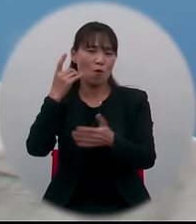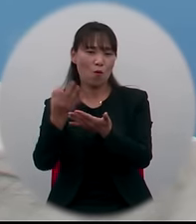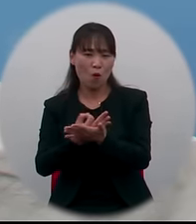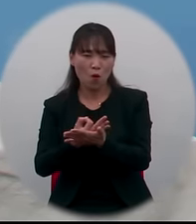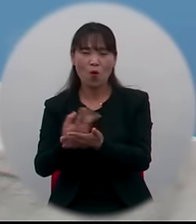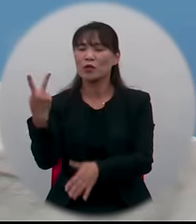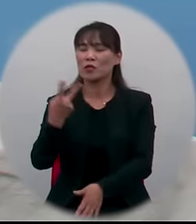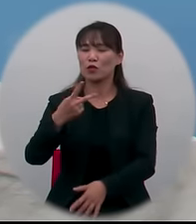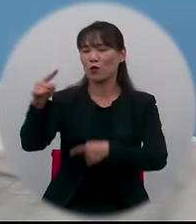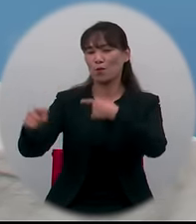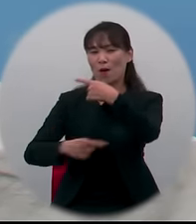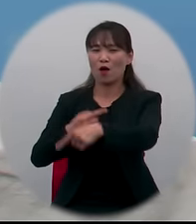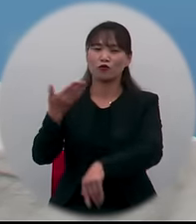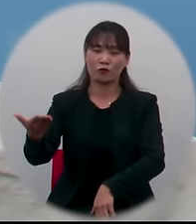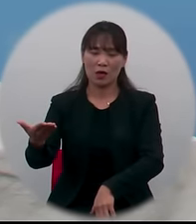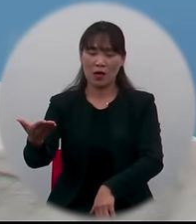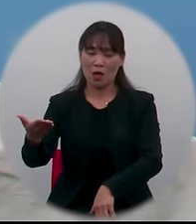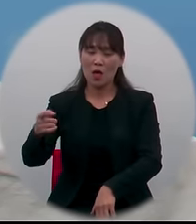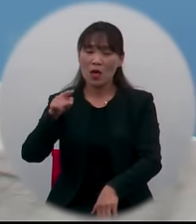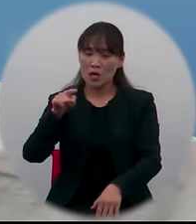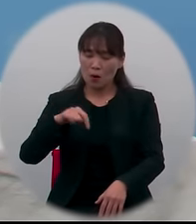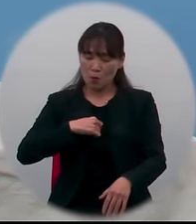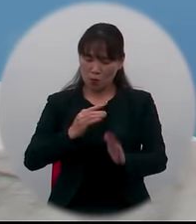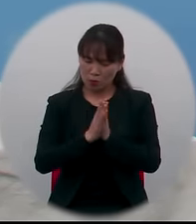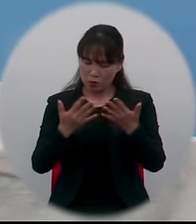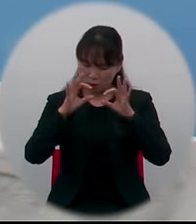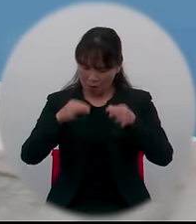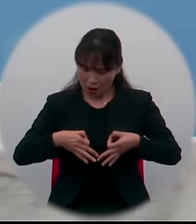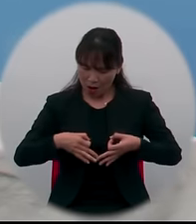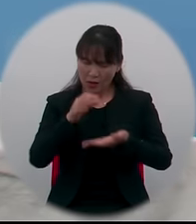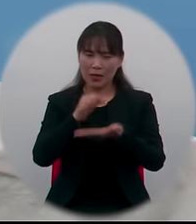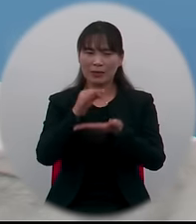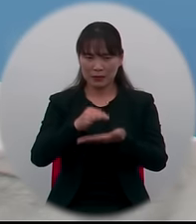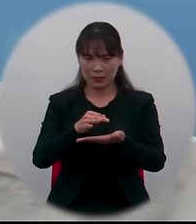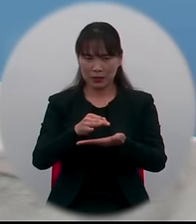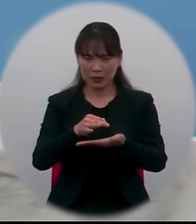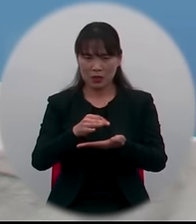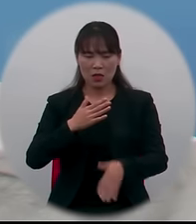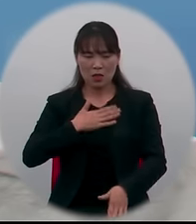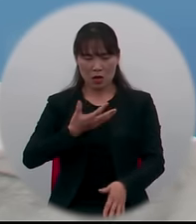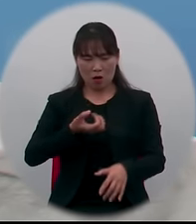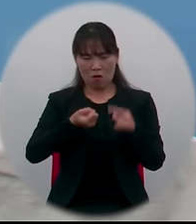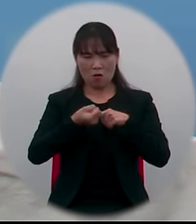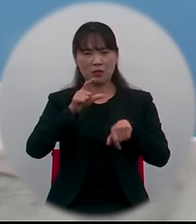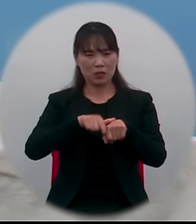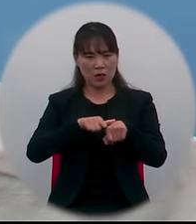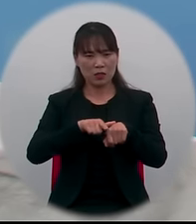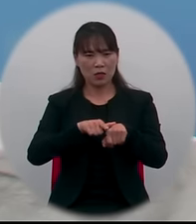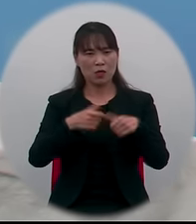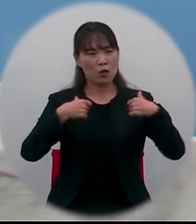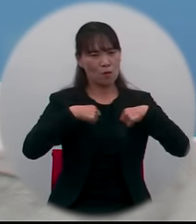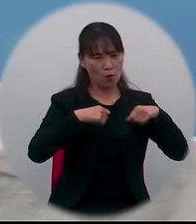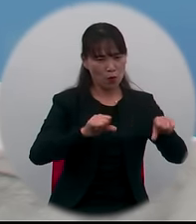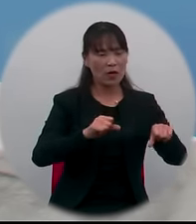2,000원으로 로 교환시 줄게라고 해서 스스로 가치 판단에 의해서 자기에게 주어졌었다 사용